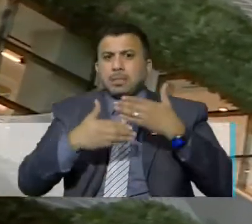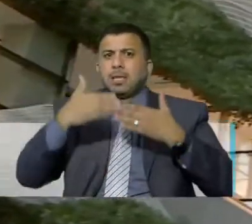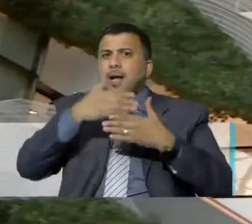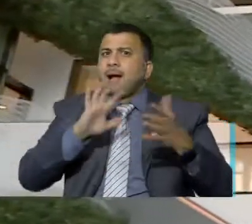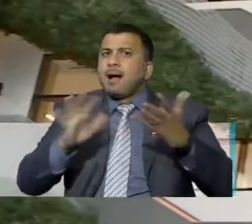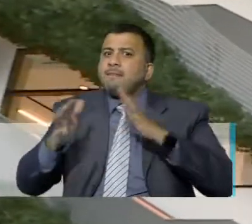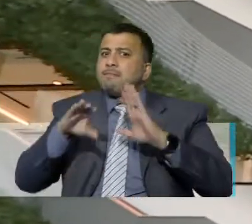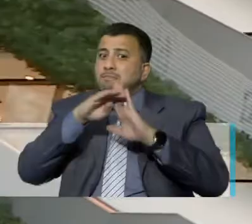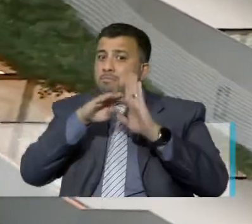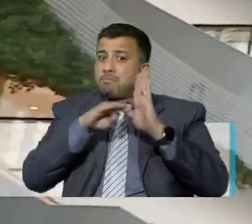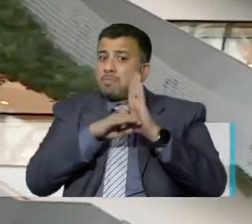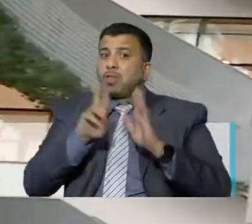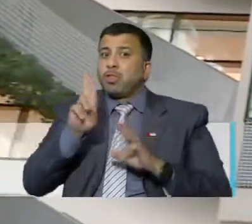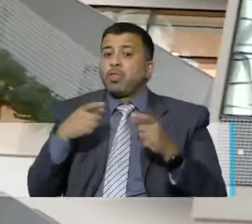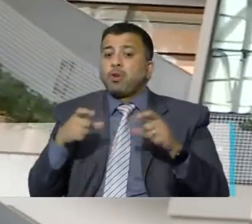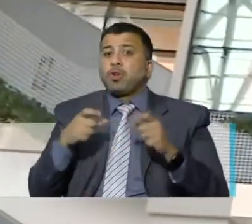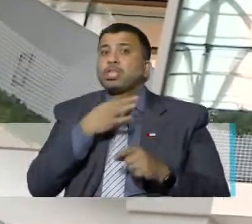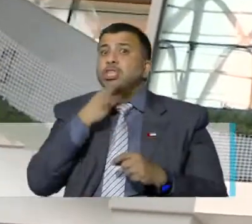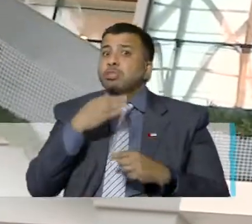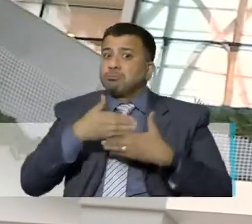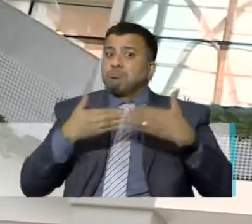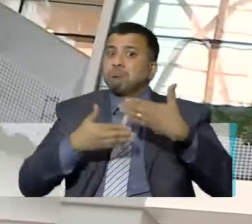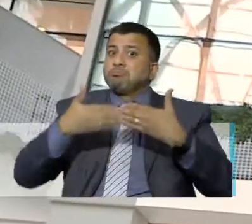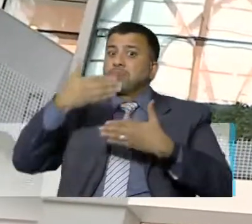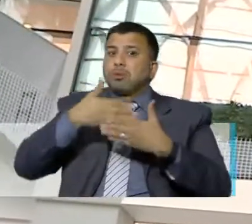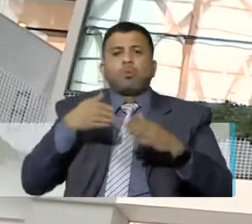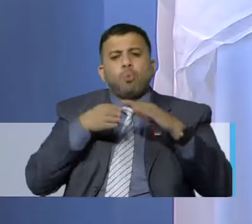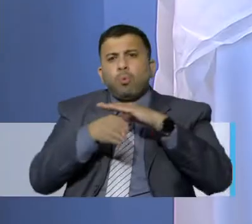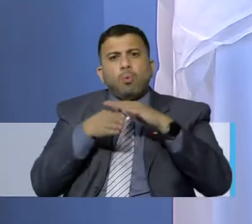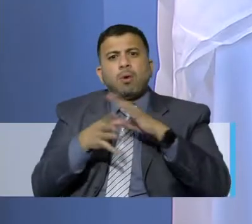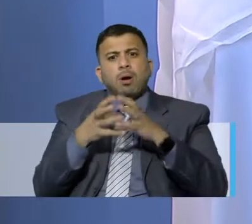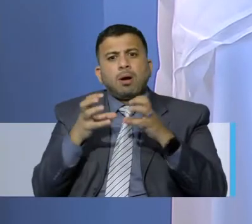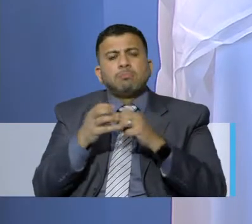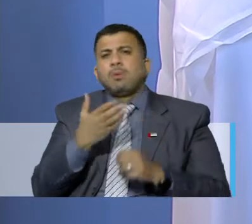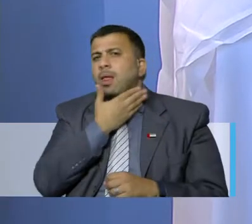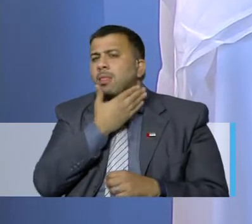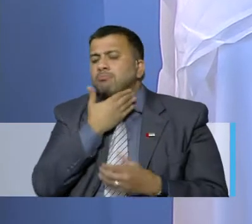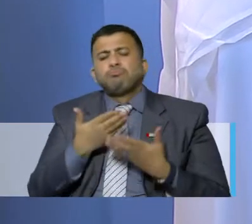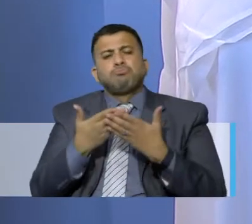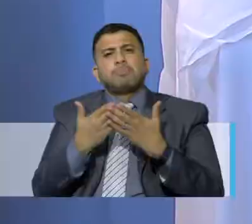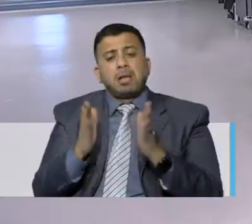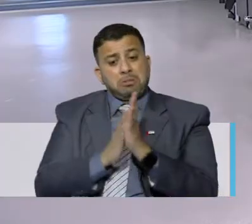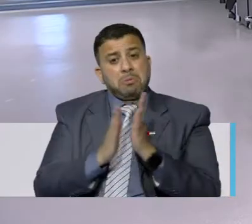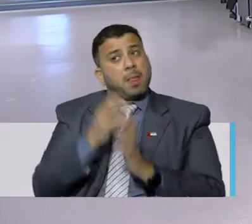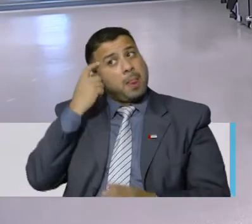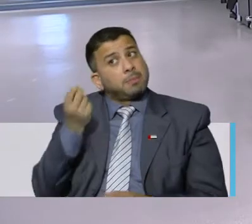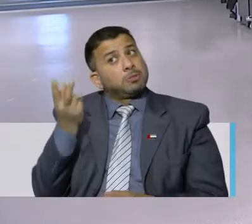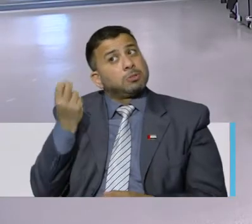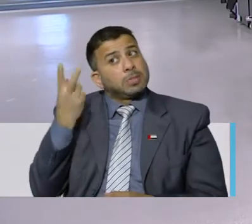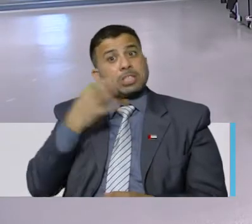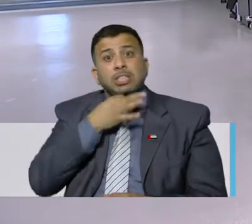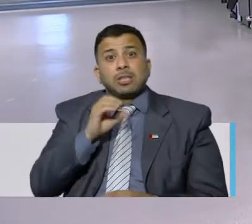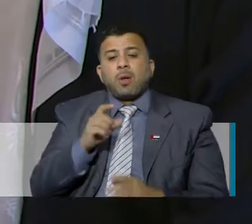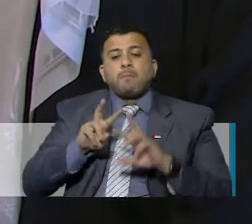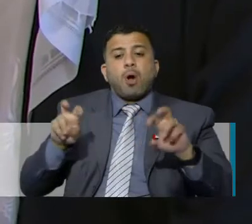في بناء مجمعات التكنولوجيا العصرية وما يتضمنه من مرافق وخدمات تشجع الابتكار والبحوث